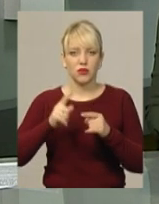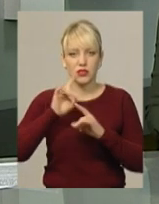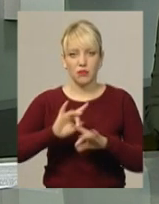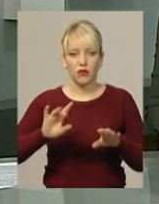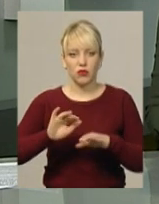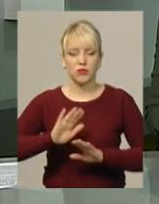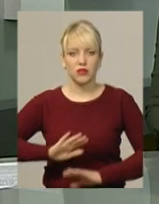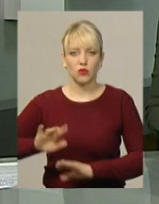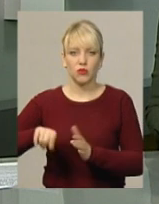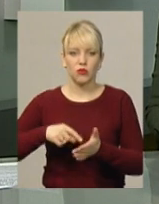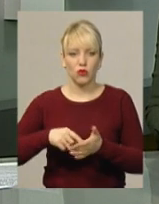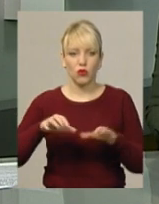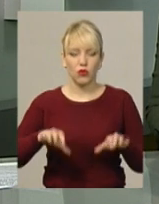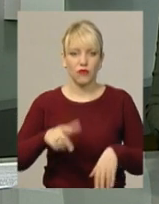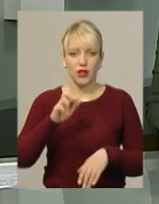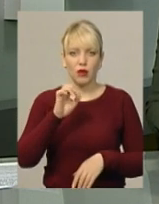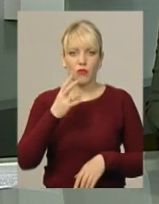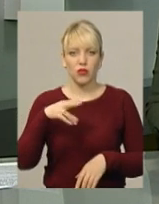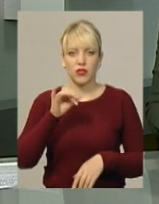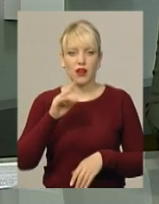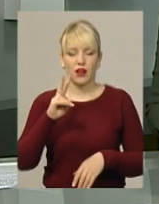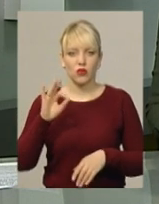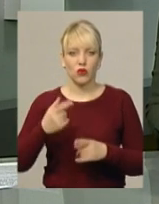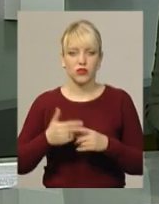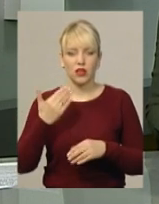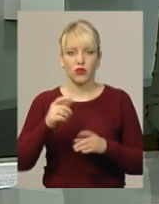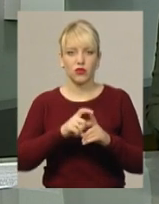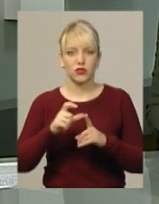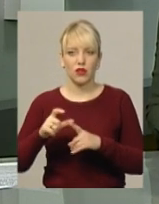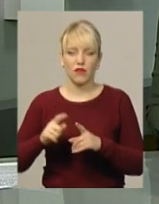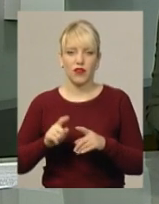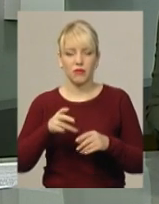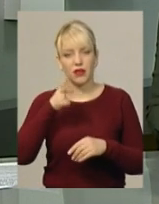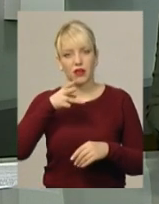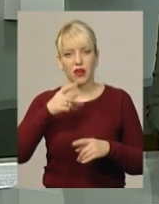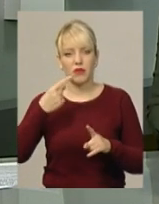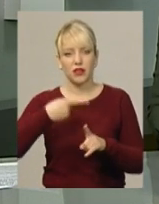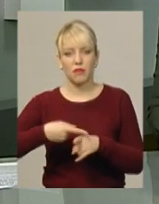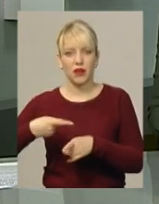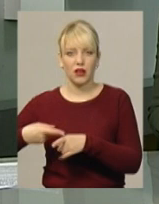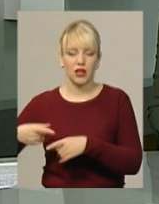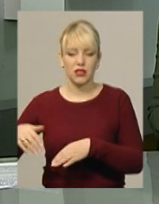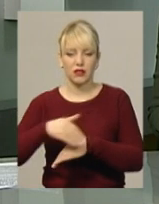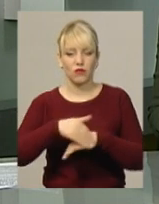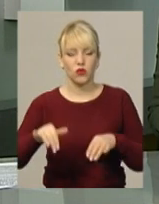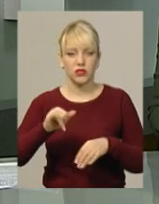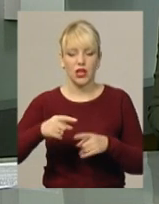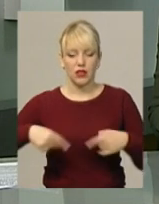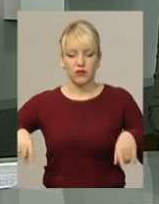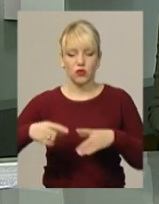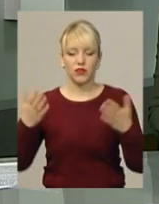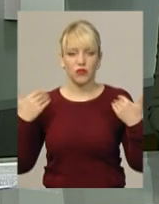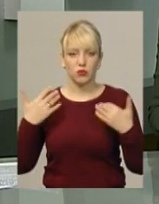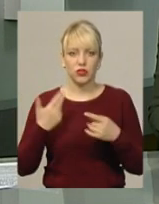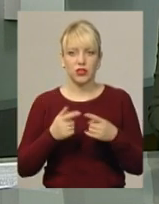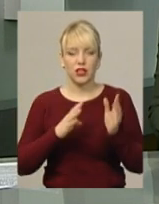заступник міського голови Андрій Бондаренко. За його словами, камери розмістили на перехрестях вулиць та у зонах відпочинку. 9,33